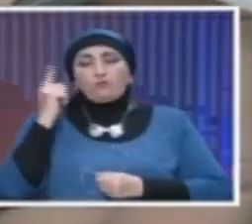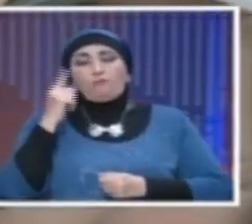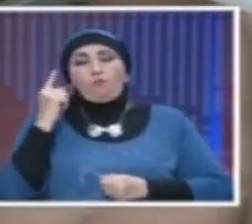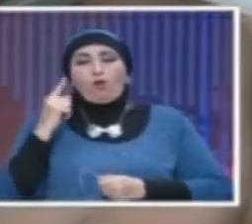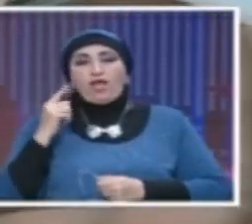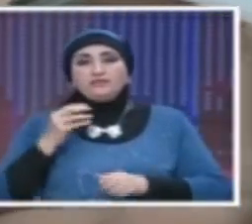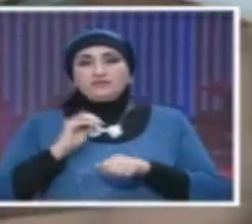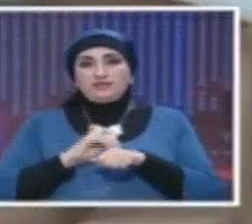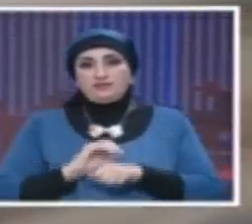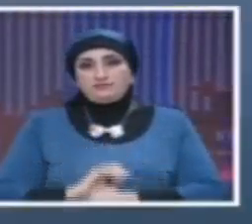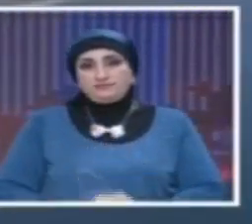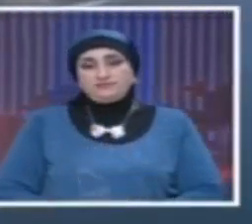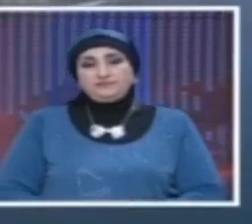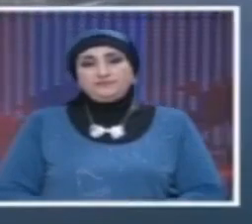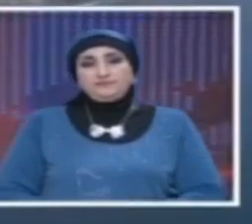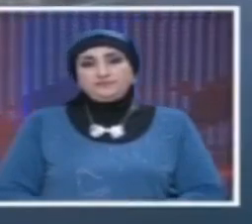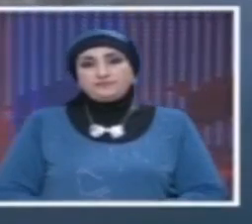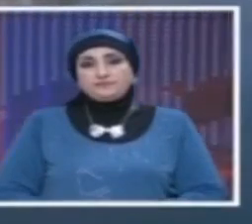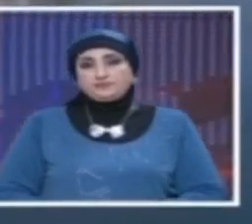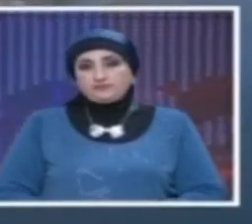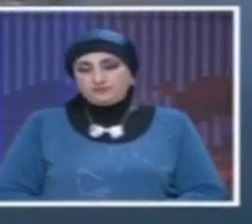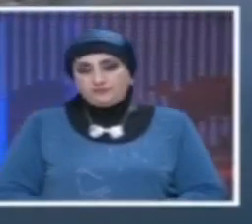المخدر.